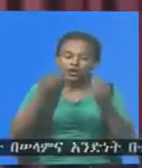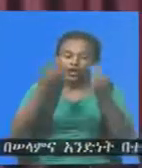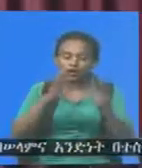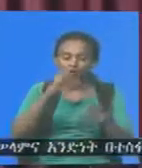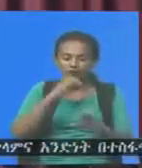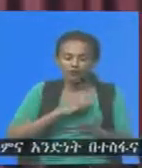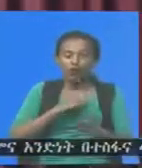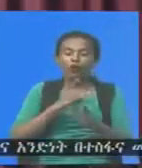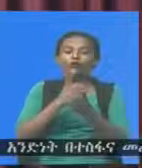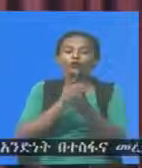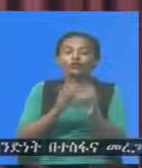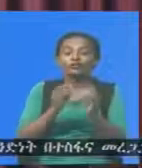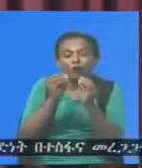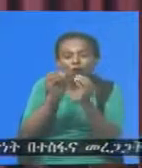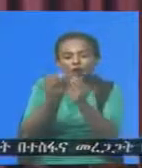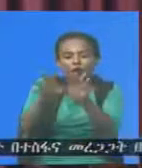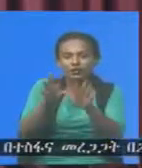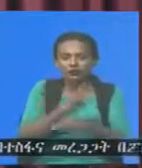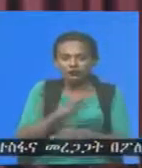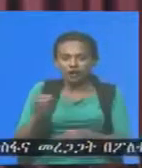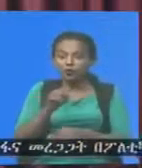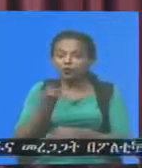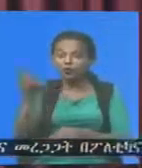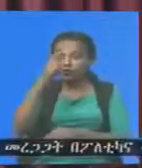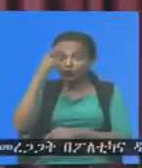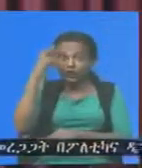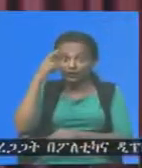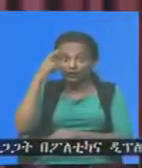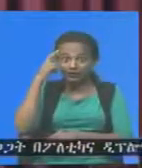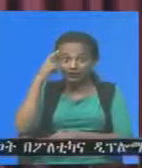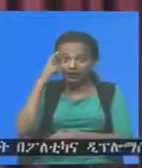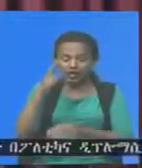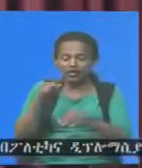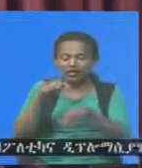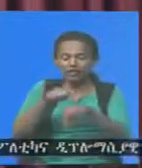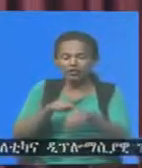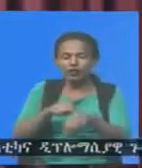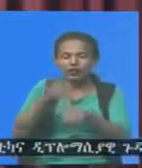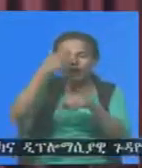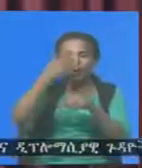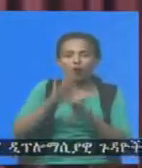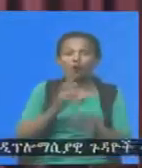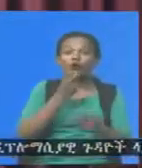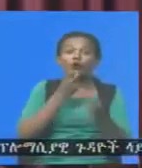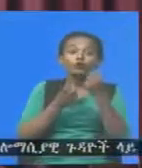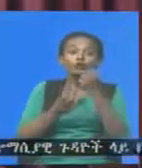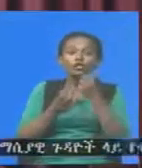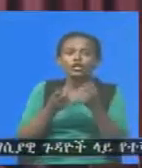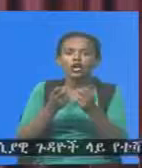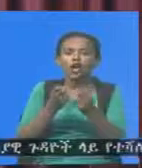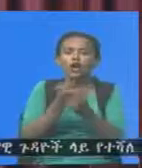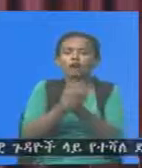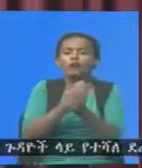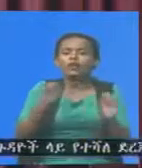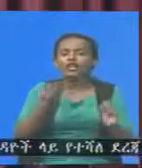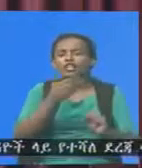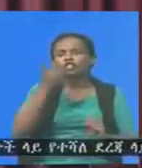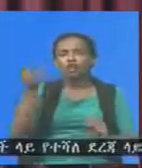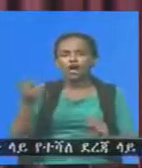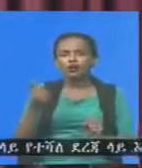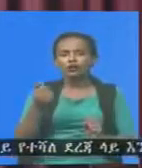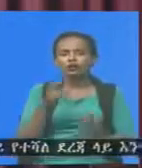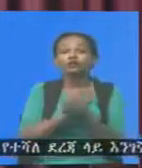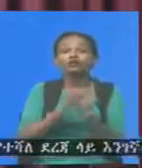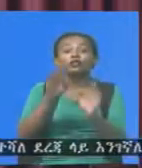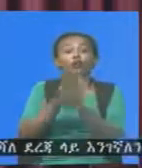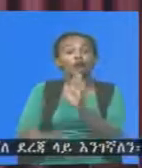ፍትህ ማጎናጸፍና በሱ ምክንያት ለጊዜው ያላወቅነው ወንጀለኛ መልቀቅ ይሻላል ፍትህ ከመናጎል